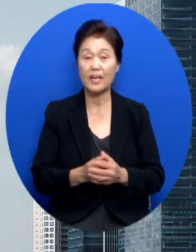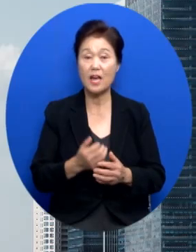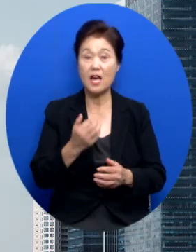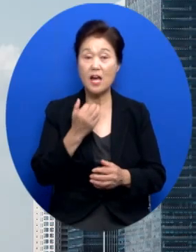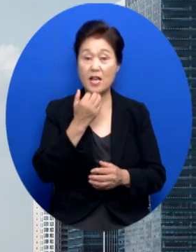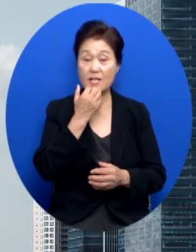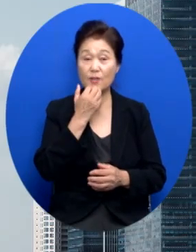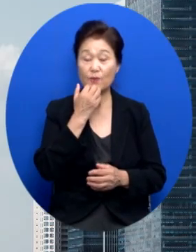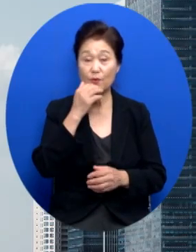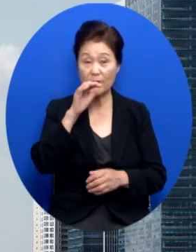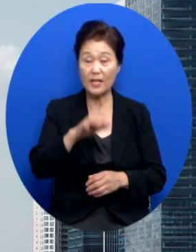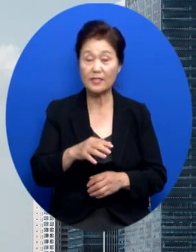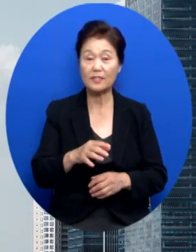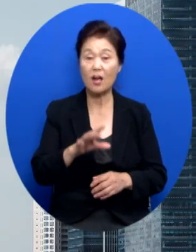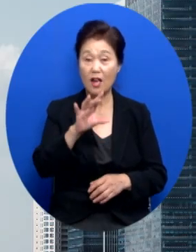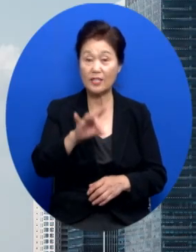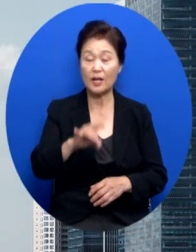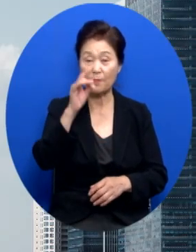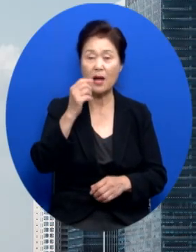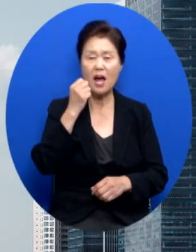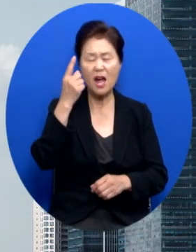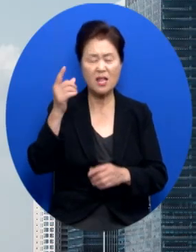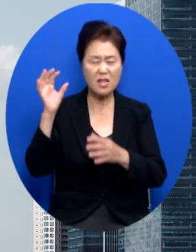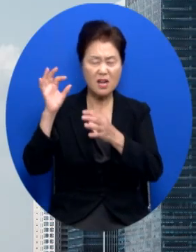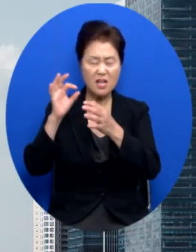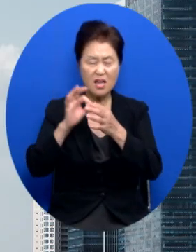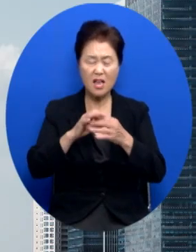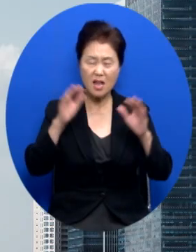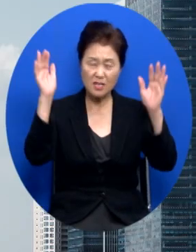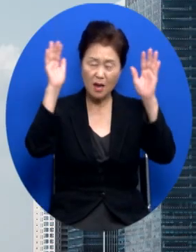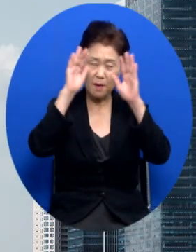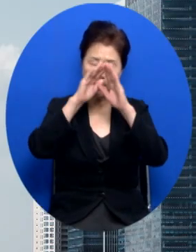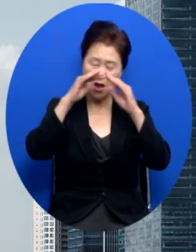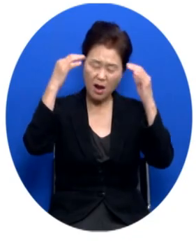서울에서 사상 처음으로 한 달 연속 열대야가 발생했습니다.